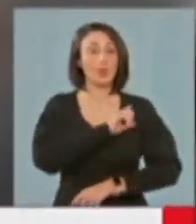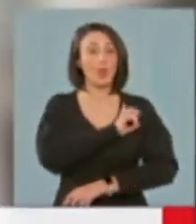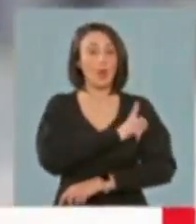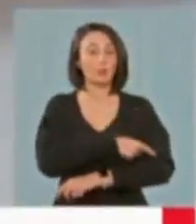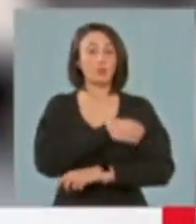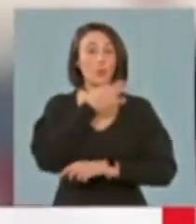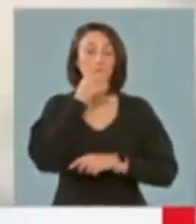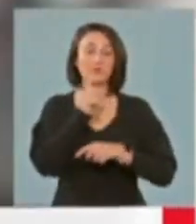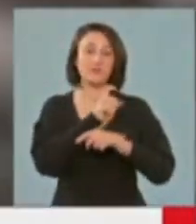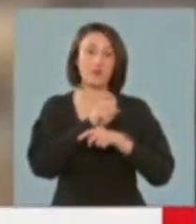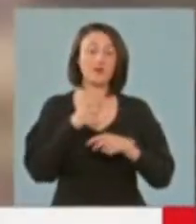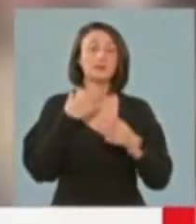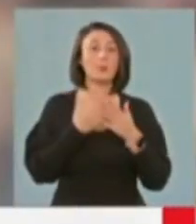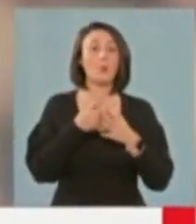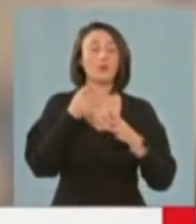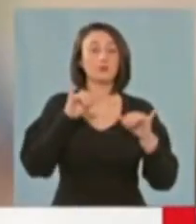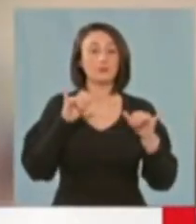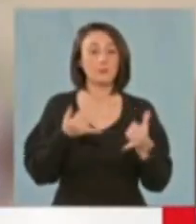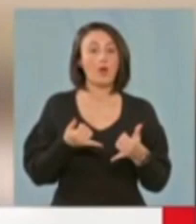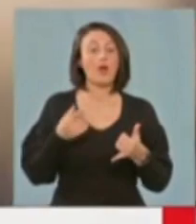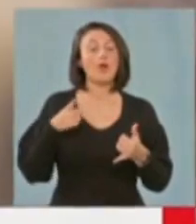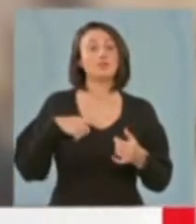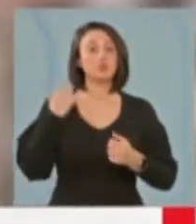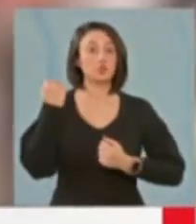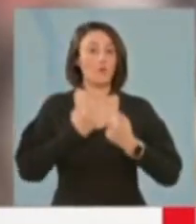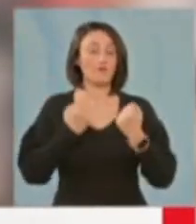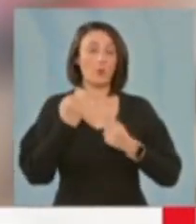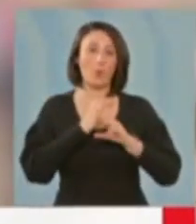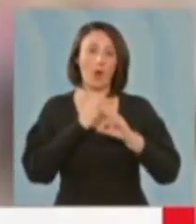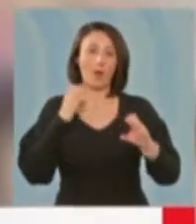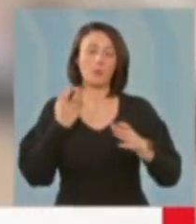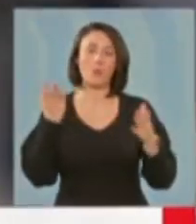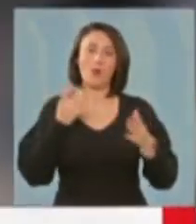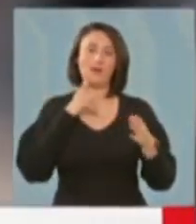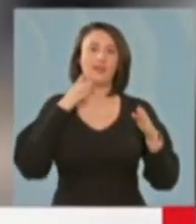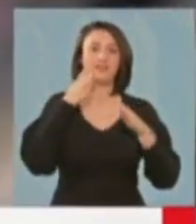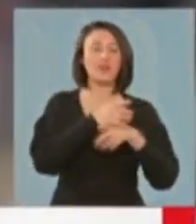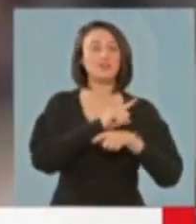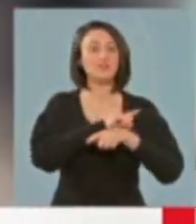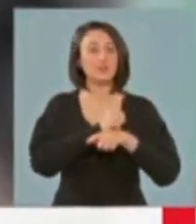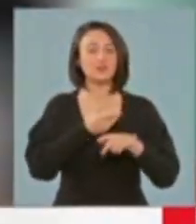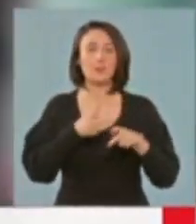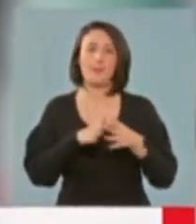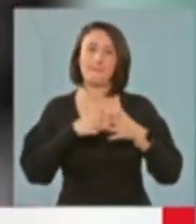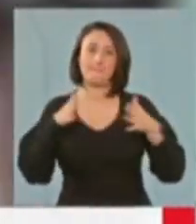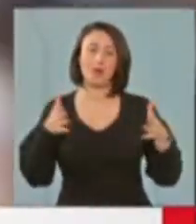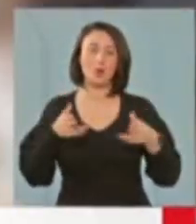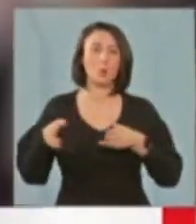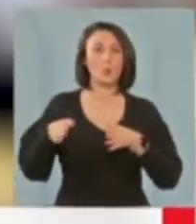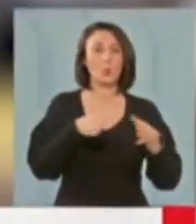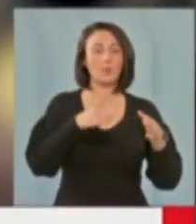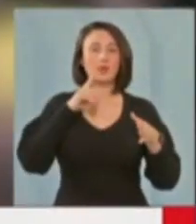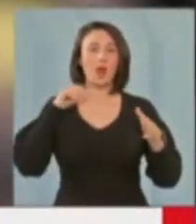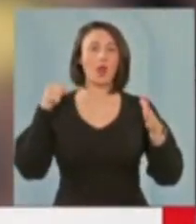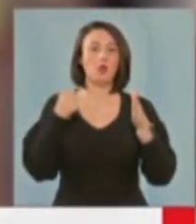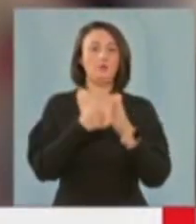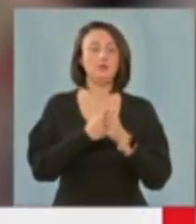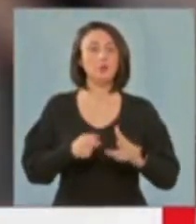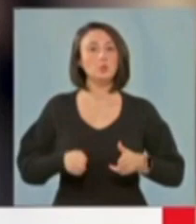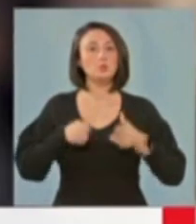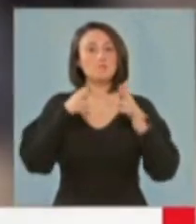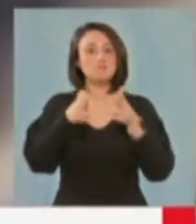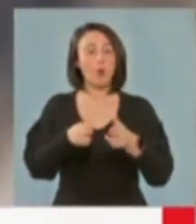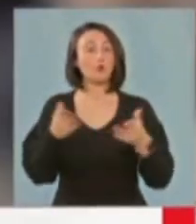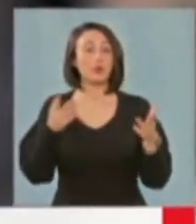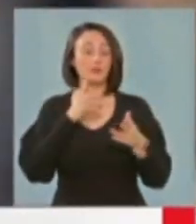Autoritățile spun că vinovat pentru această tragedie este șoferul camionului care a intrat cu viteză prea mare într-o curbă și s-a lovit de un pod